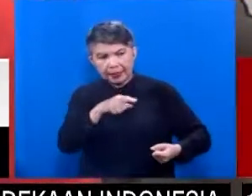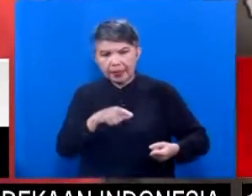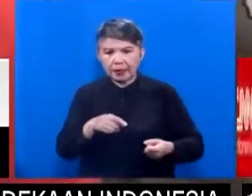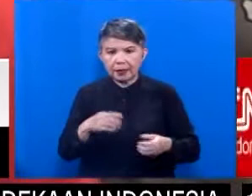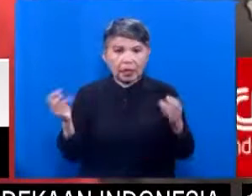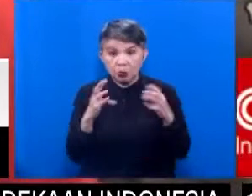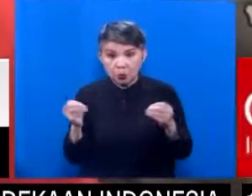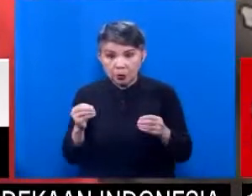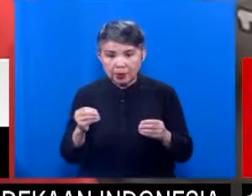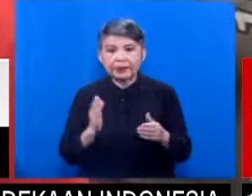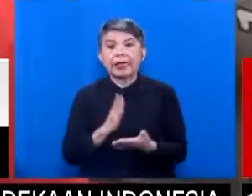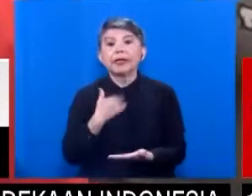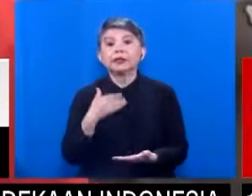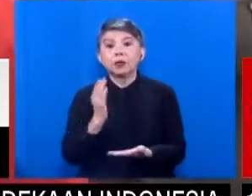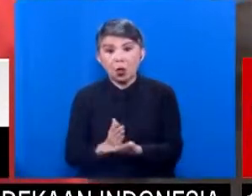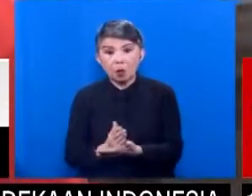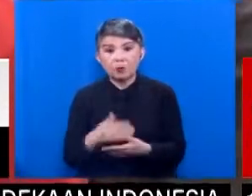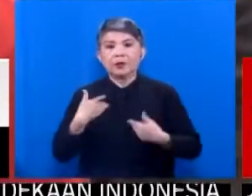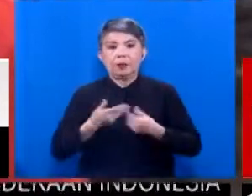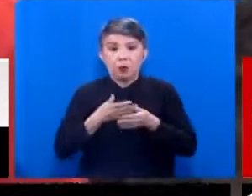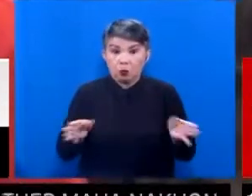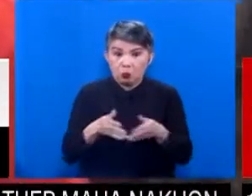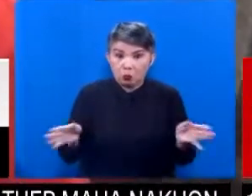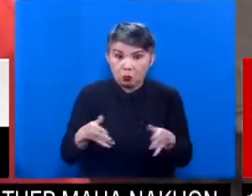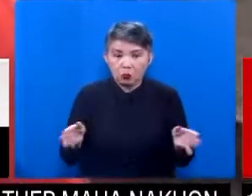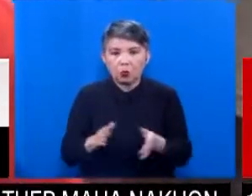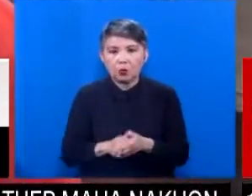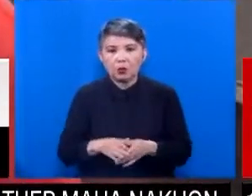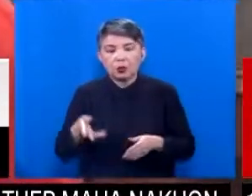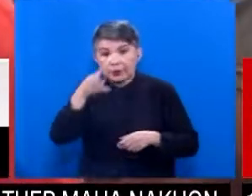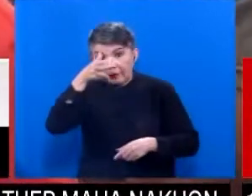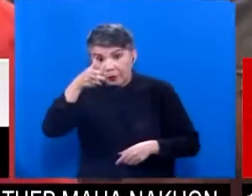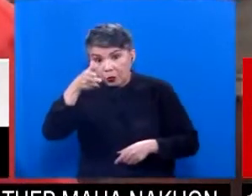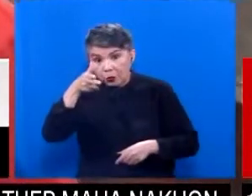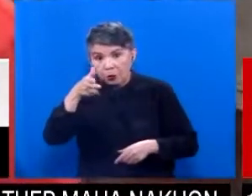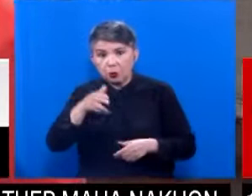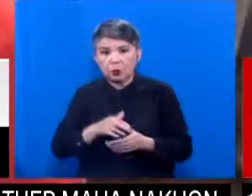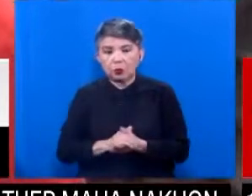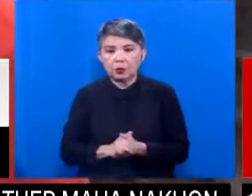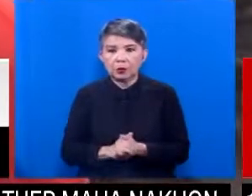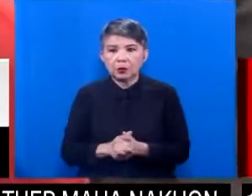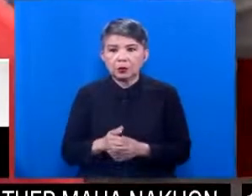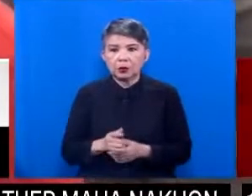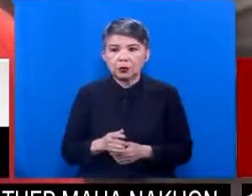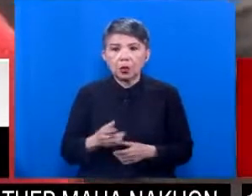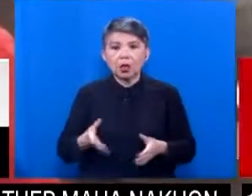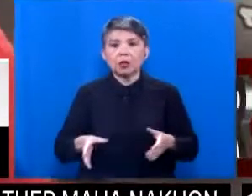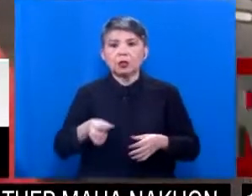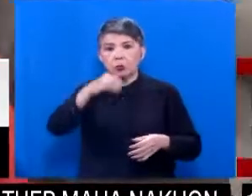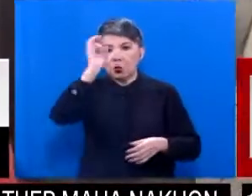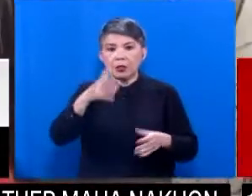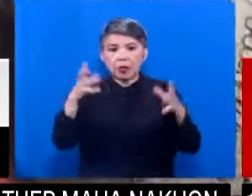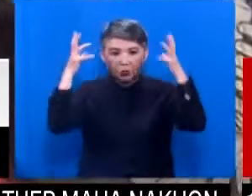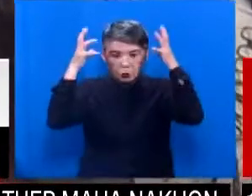ya. Nah, kirain saya video-video itu, padahal kan enggak. Terus saya diantar sama ini pakai